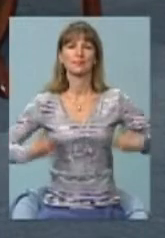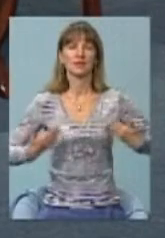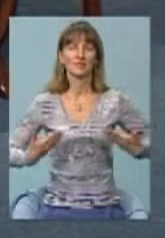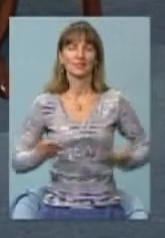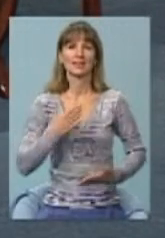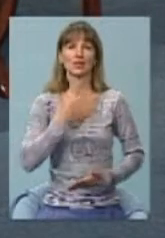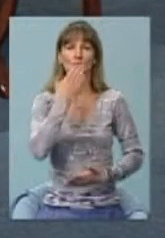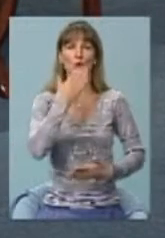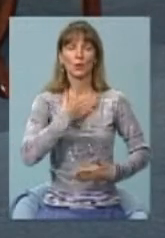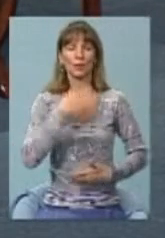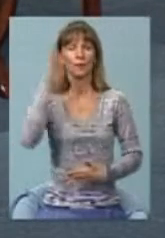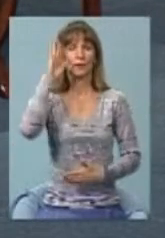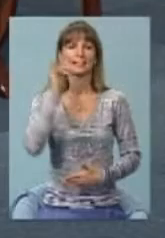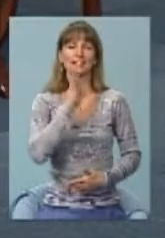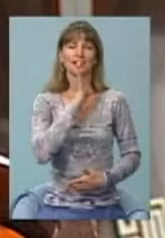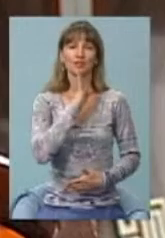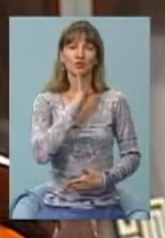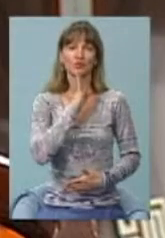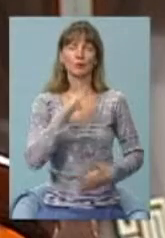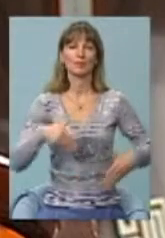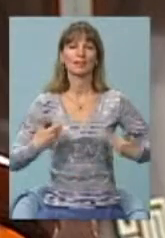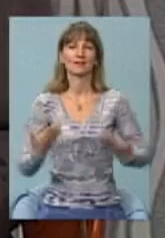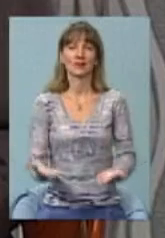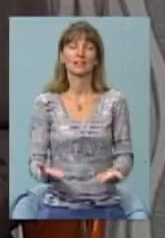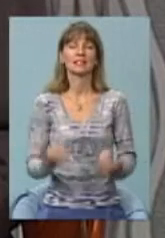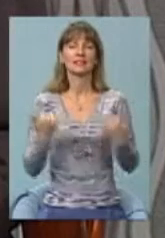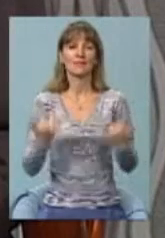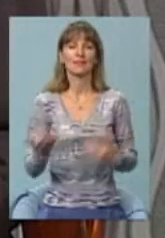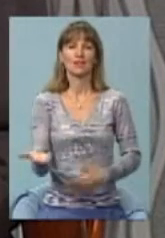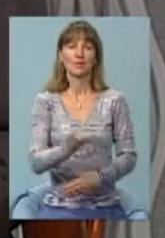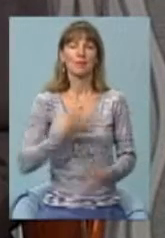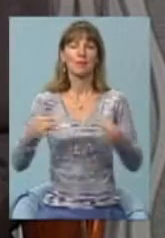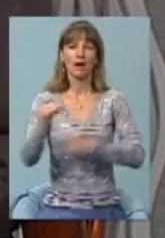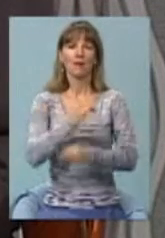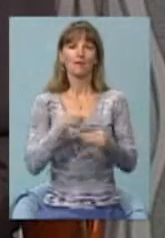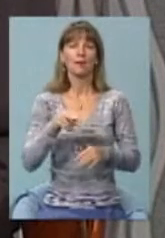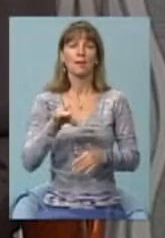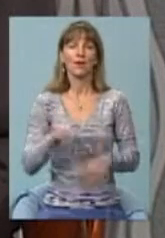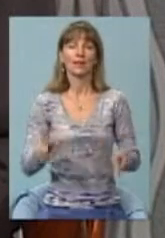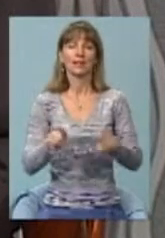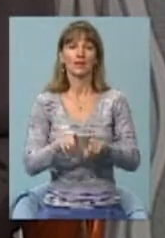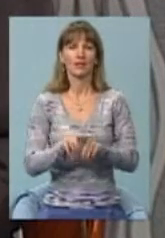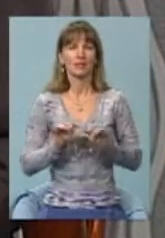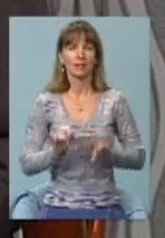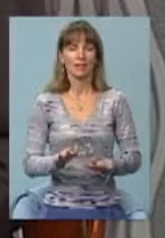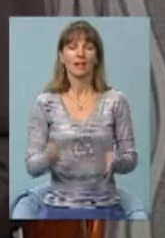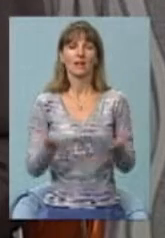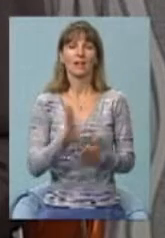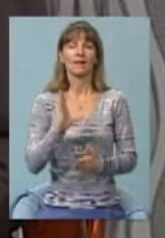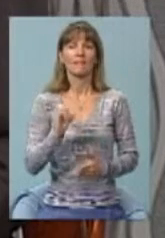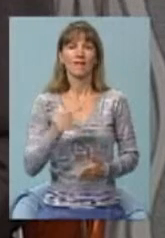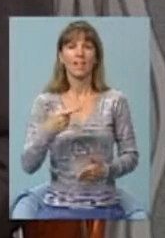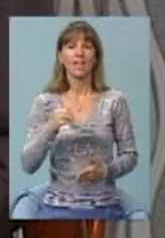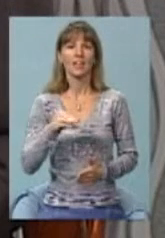Привіт-привіт, наші любі хлопчики та дівчатка! Привіт! Сьогодні ми поговоримо про таку справу, як